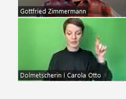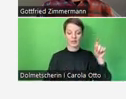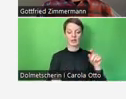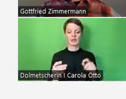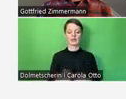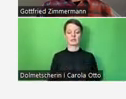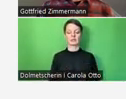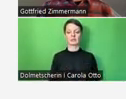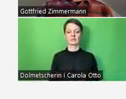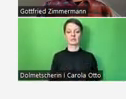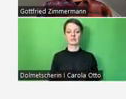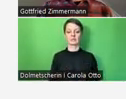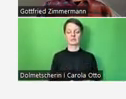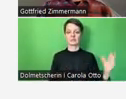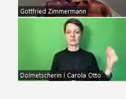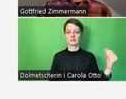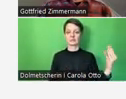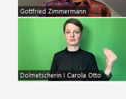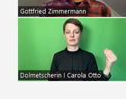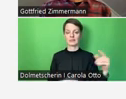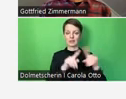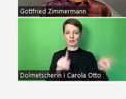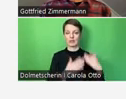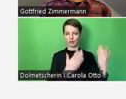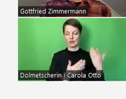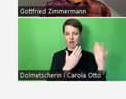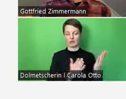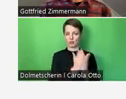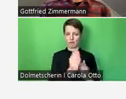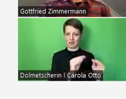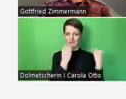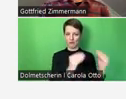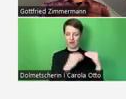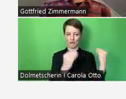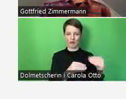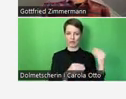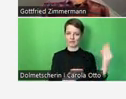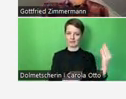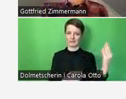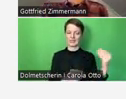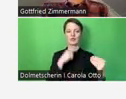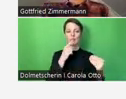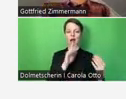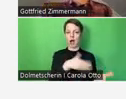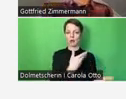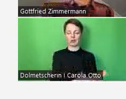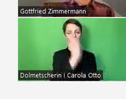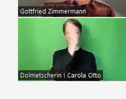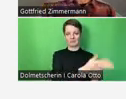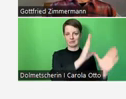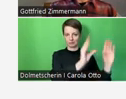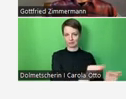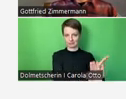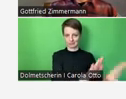Startseite, Informationen, Ich mache den Screen wieder mal aus. Sprachausgabe wird beendet. Also